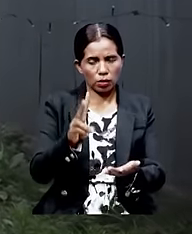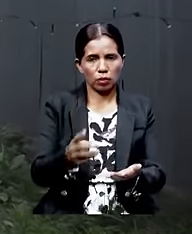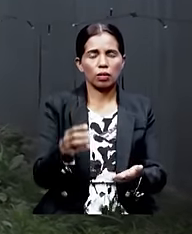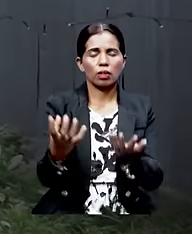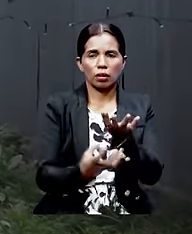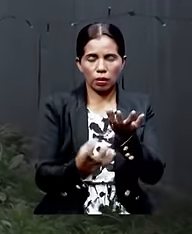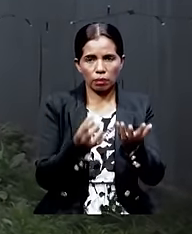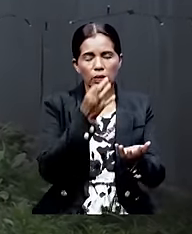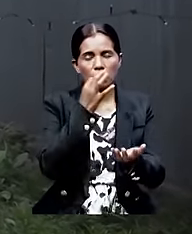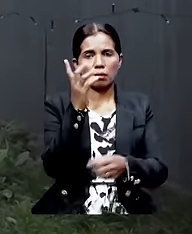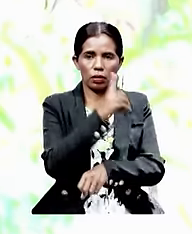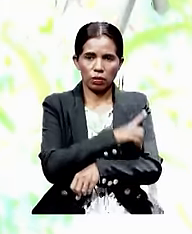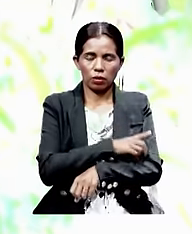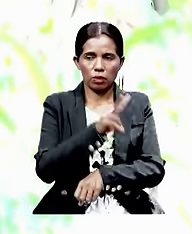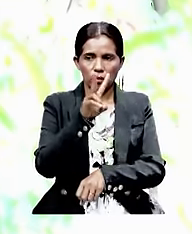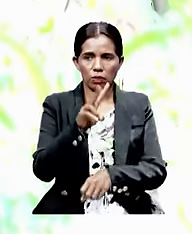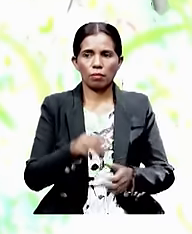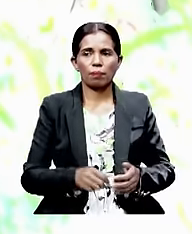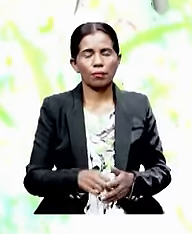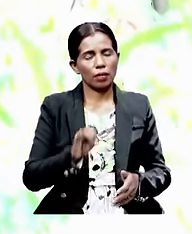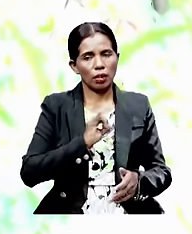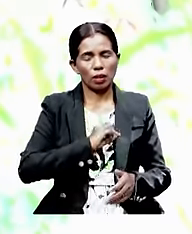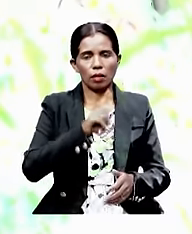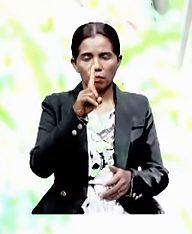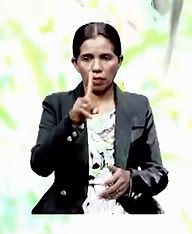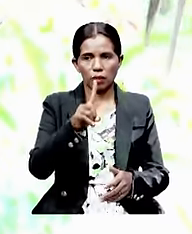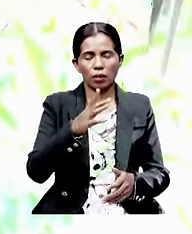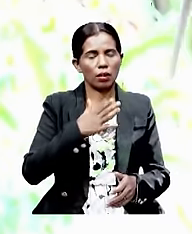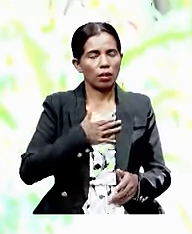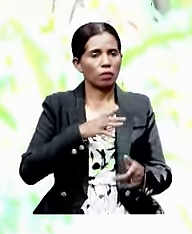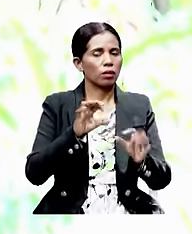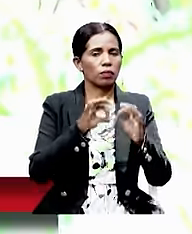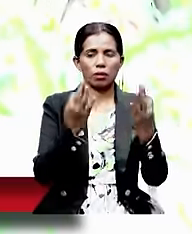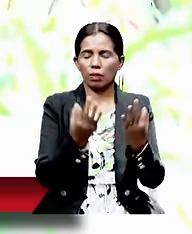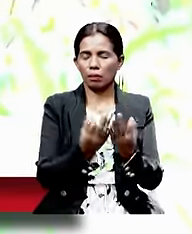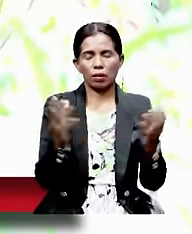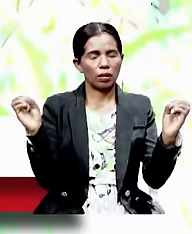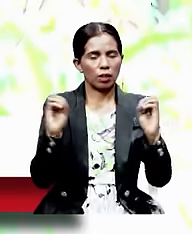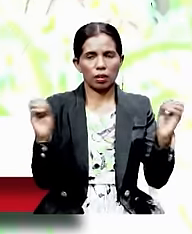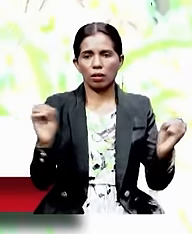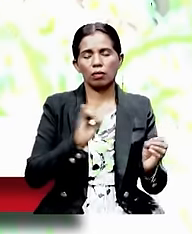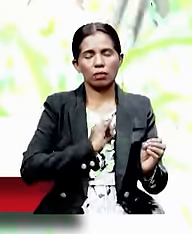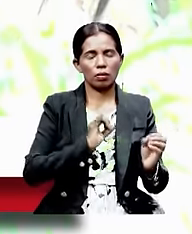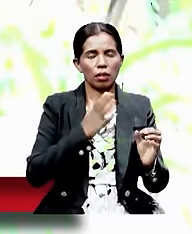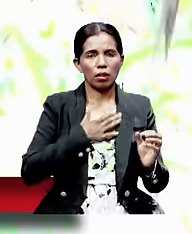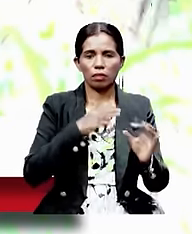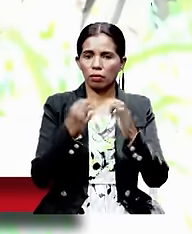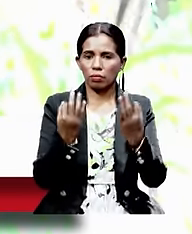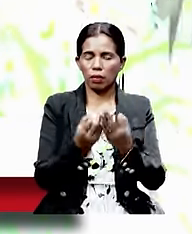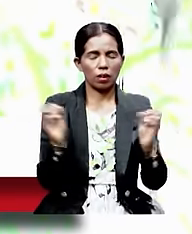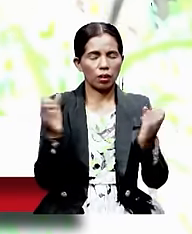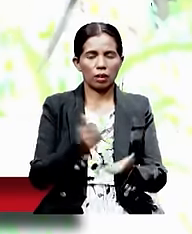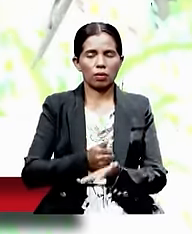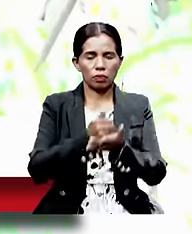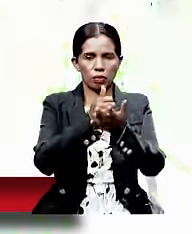baloron ruanian. Ora mesa kawe auni maluk mas akor laya sudah hau wal tempo dia sudah